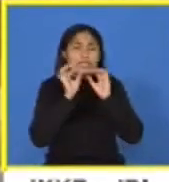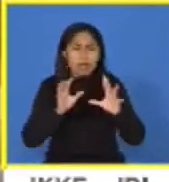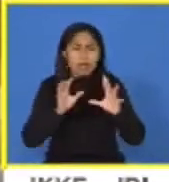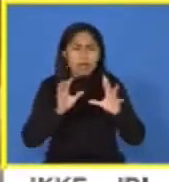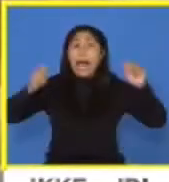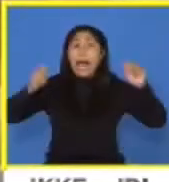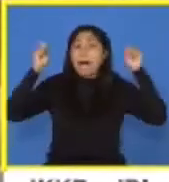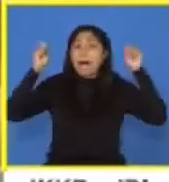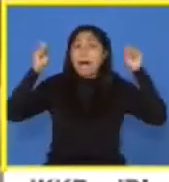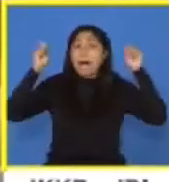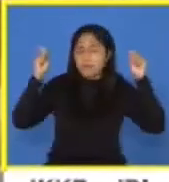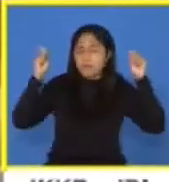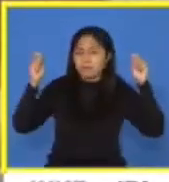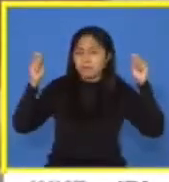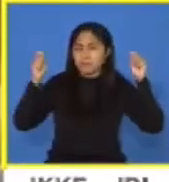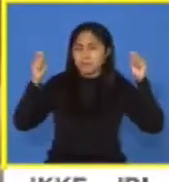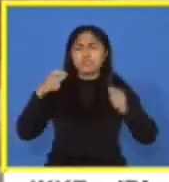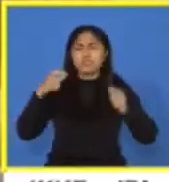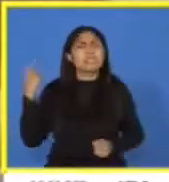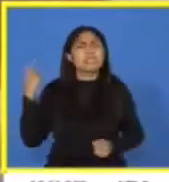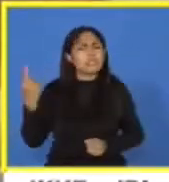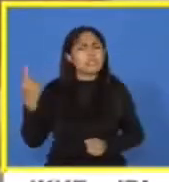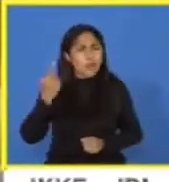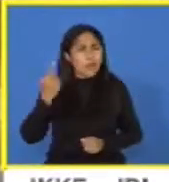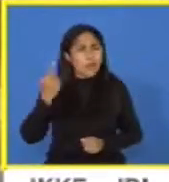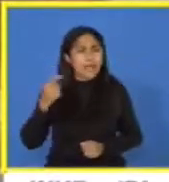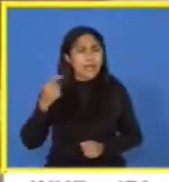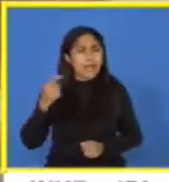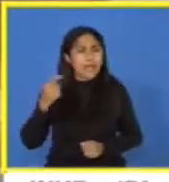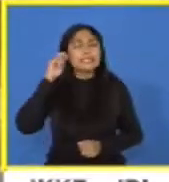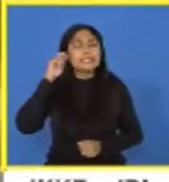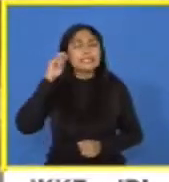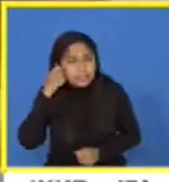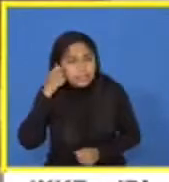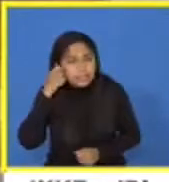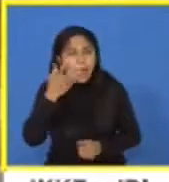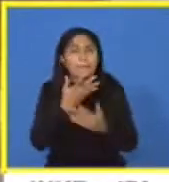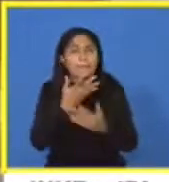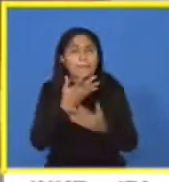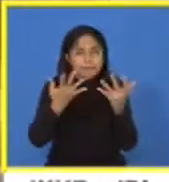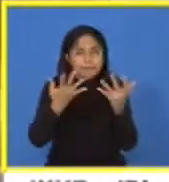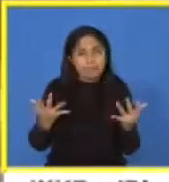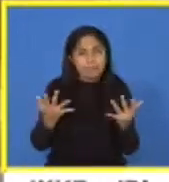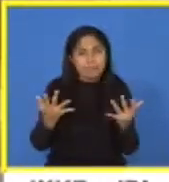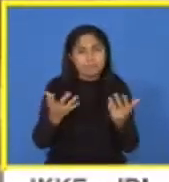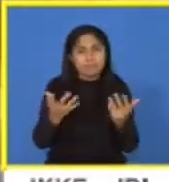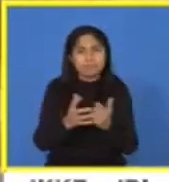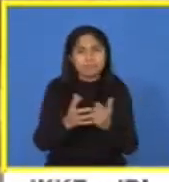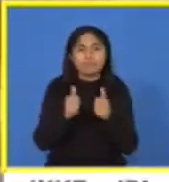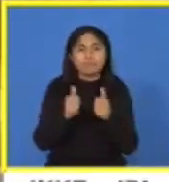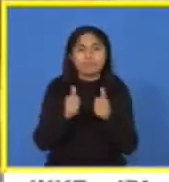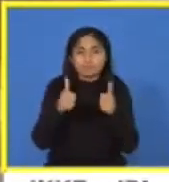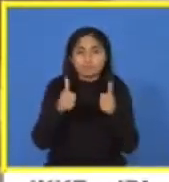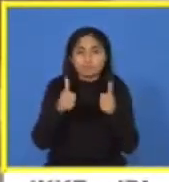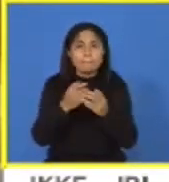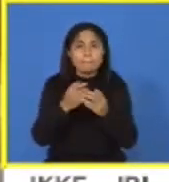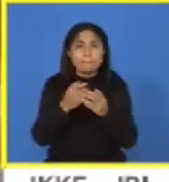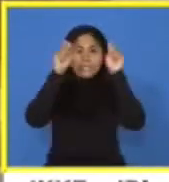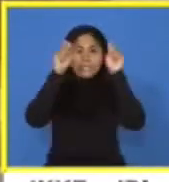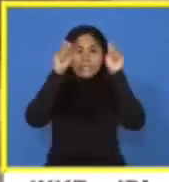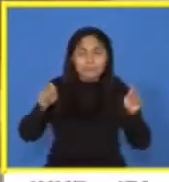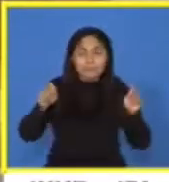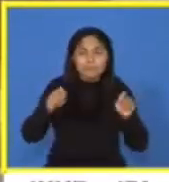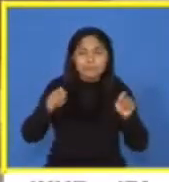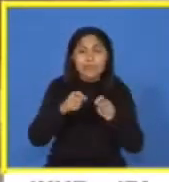kampanye. Setiap saat kami mengingatkan masyarakat, baik itu melalui media elektronik dan